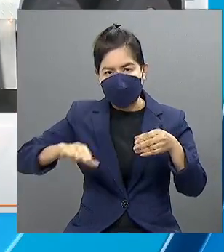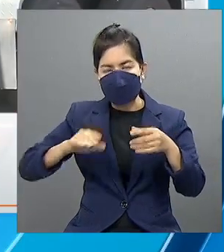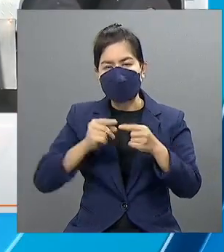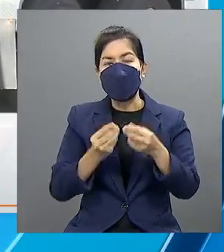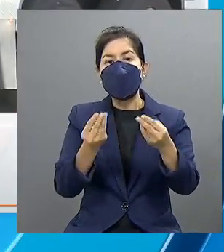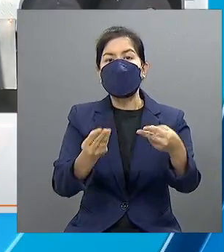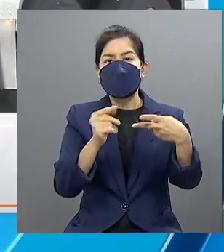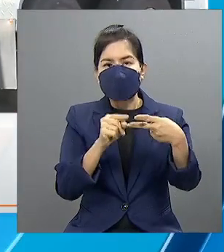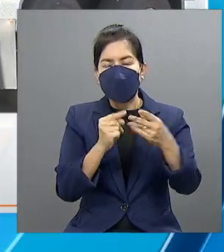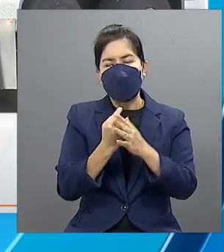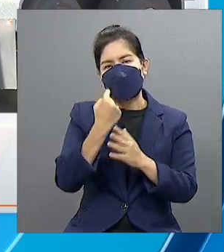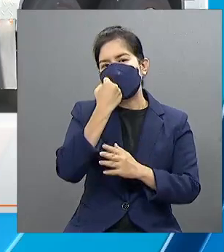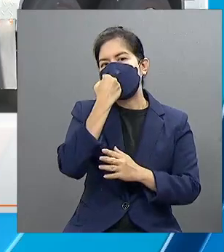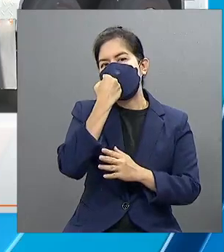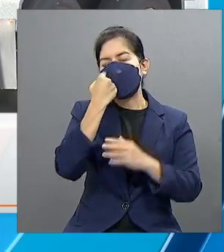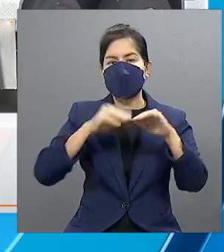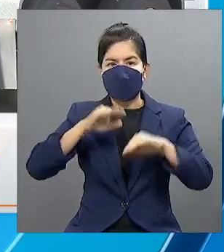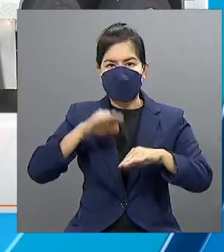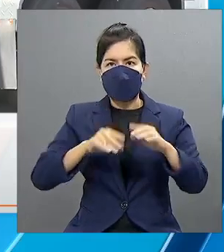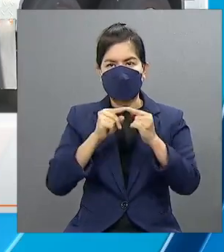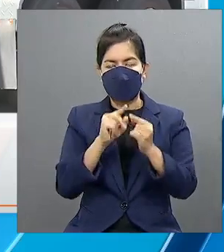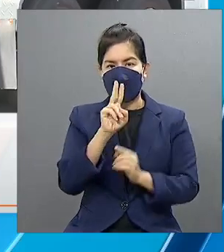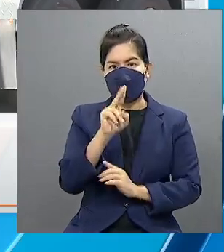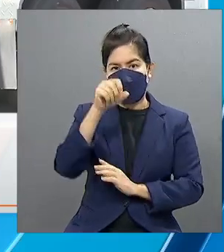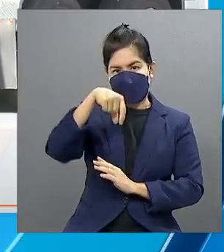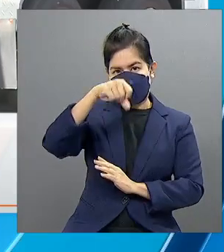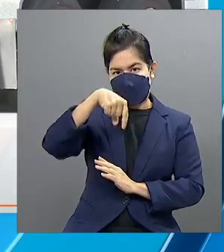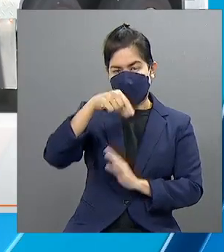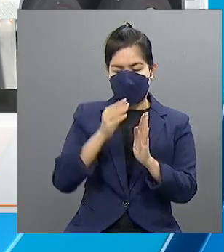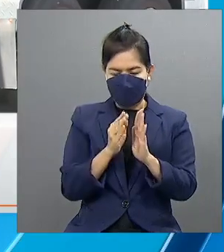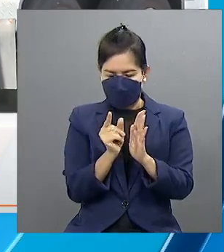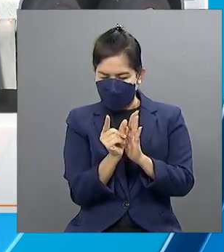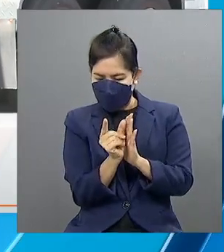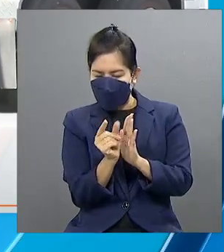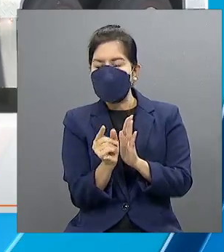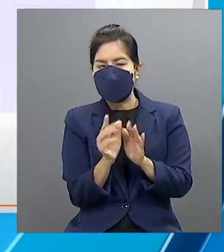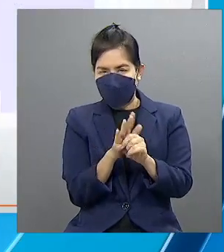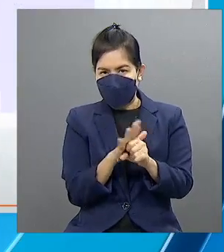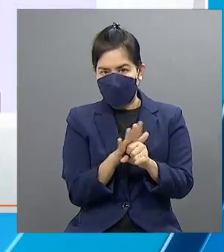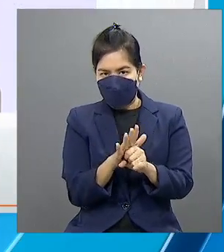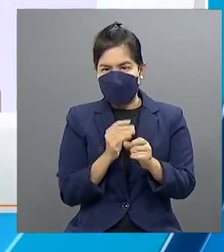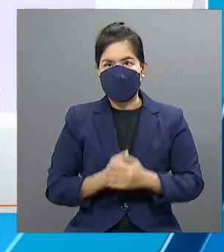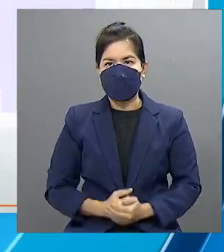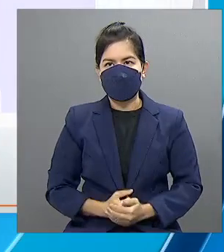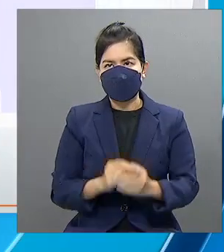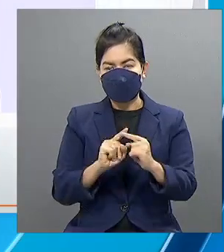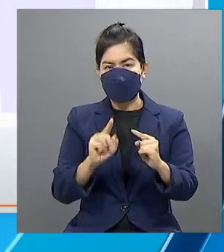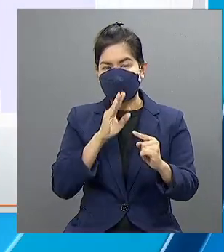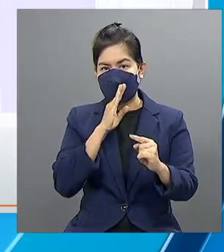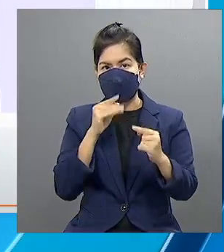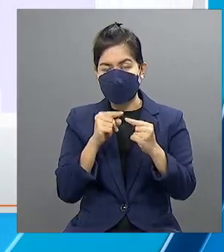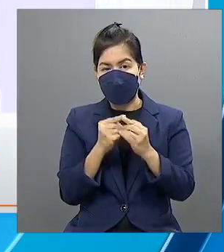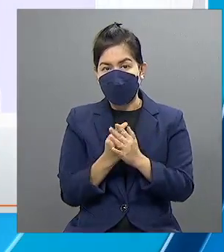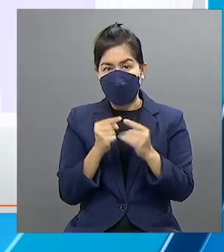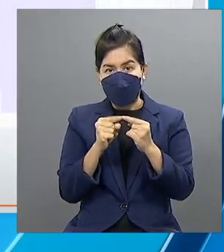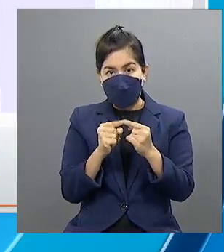ประมาณ2เซนติเมตรนะฮะประมาณให้กึ่งกลางจมูกก็พอได้นะ ครับ แต่ความไวในการตรวจเชื้อก็จะลดลงส่วนการตรวจน้ำล